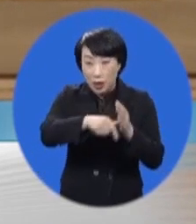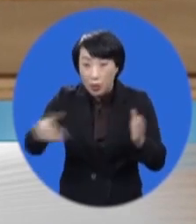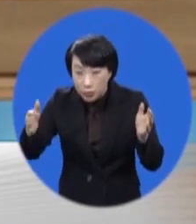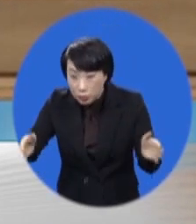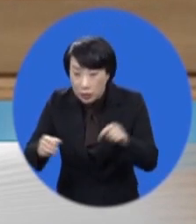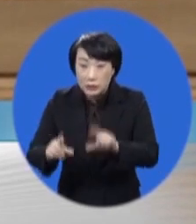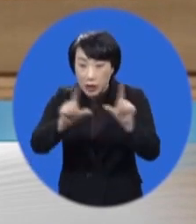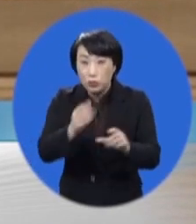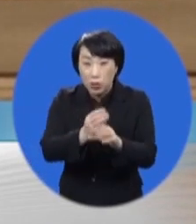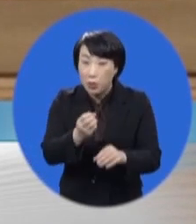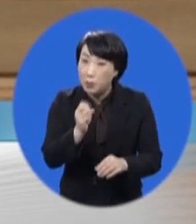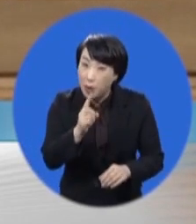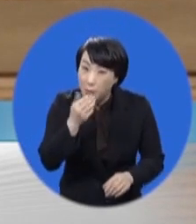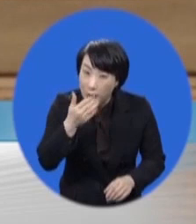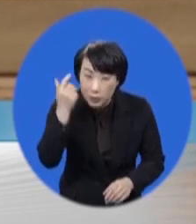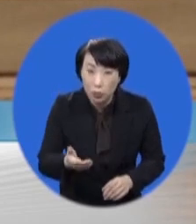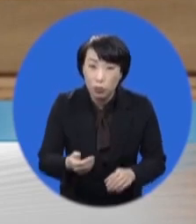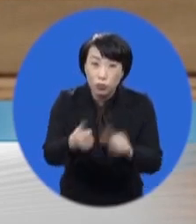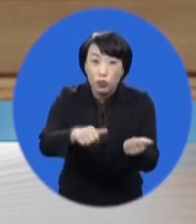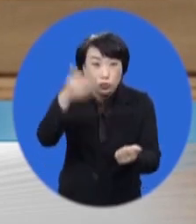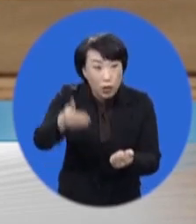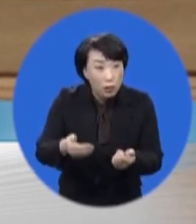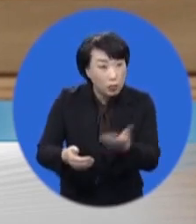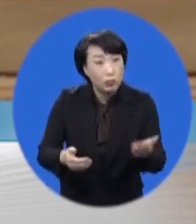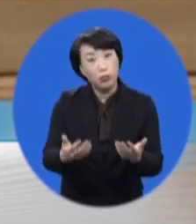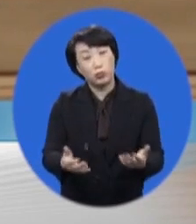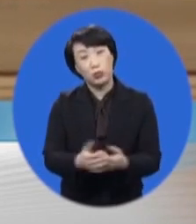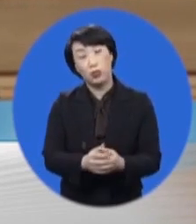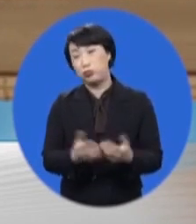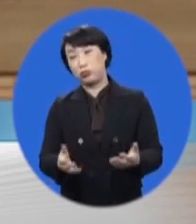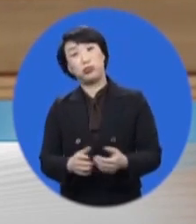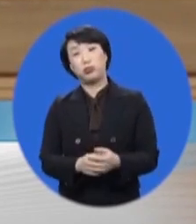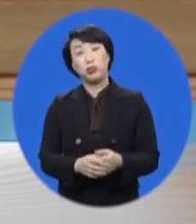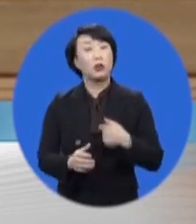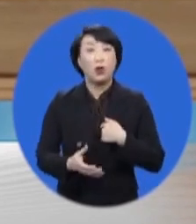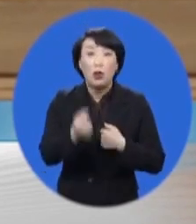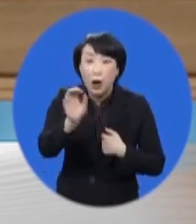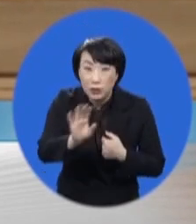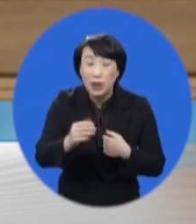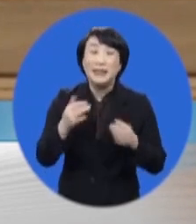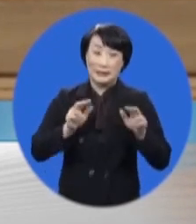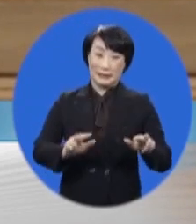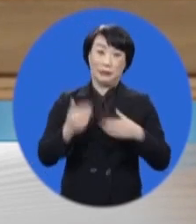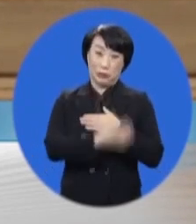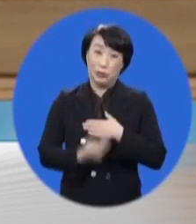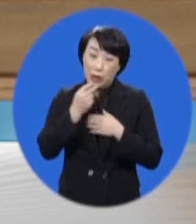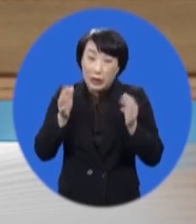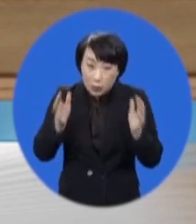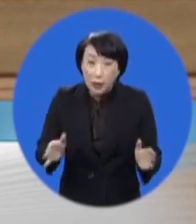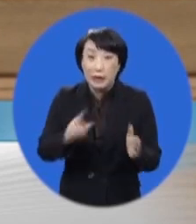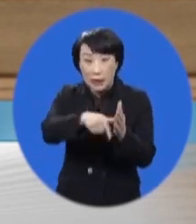말하겠습니까? 내가 육신이 끝난 다음에 무슨 세월 타령을 하겠습니까? 육신이 있기 때문에 세월이